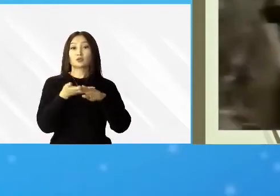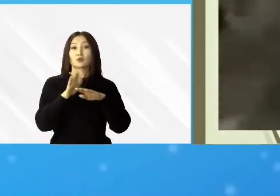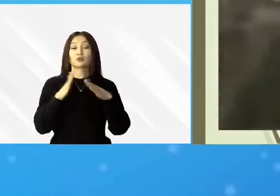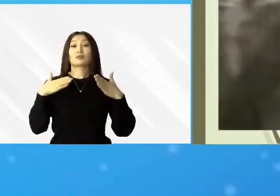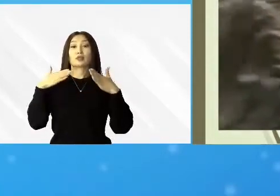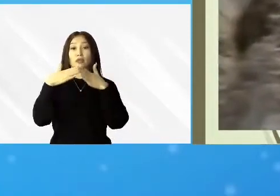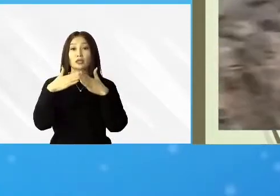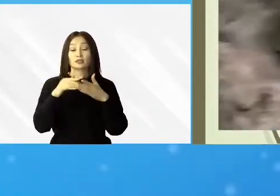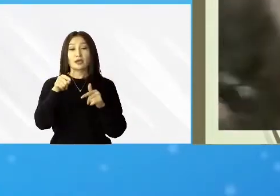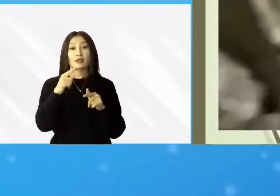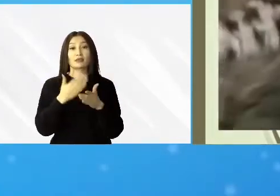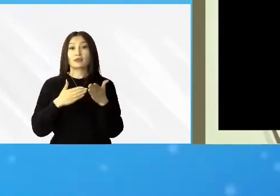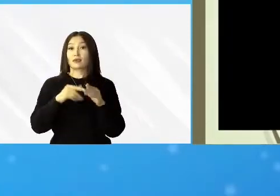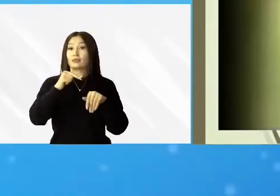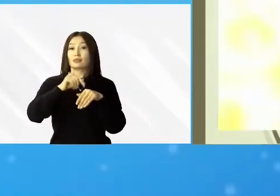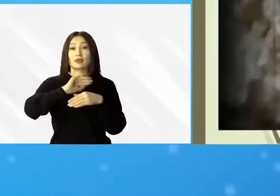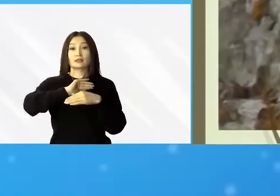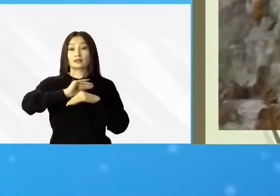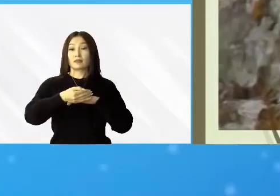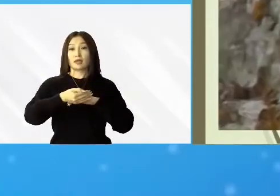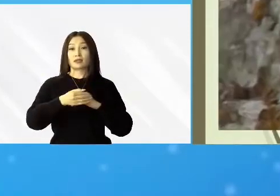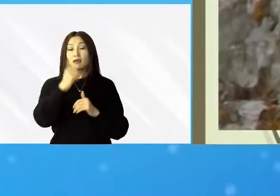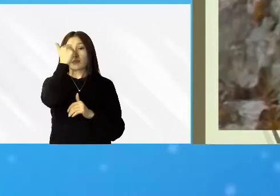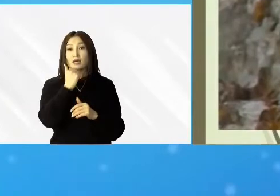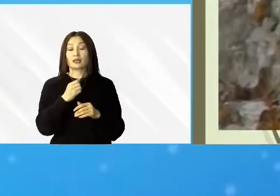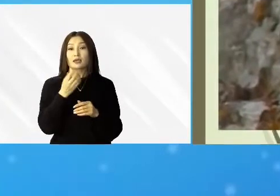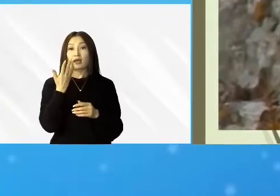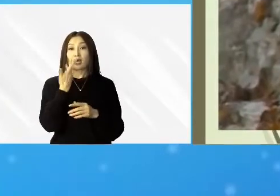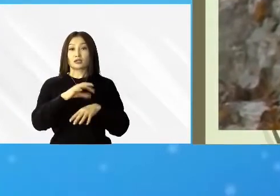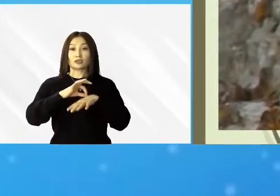к тому же, они практически незаметны, благодаря маскировочной окраске.